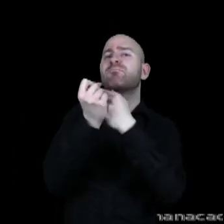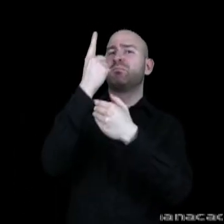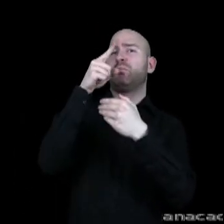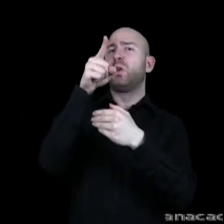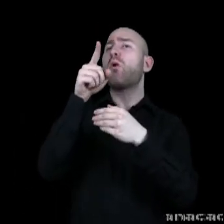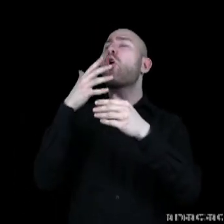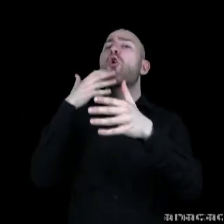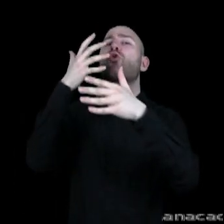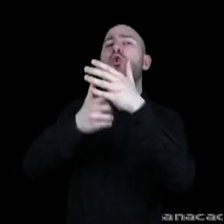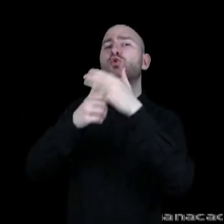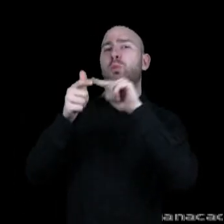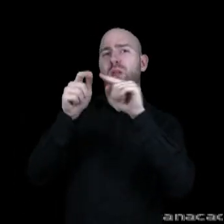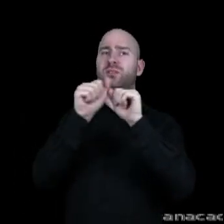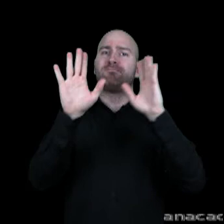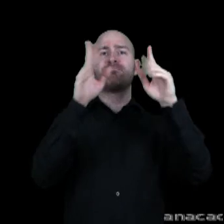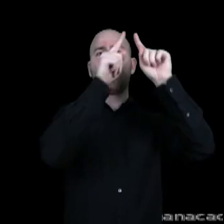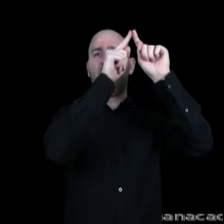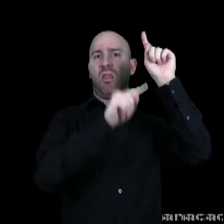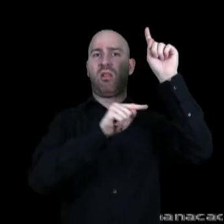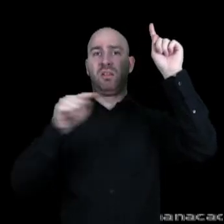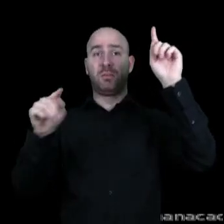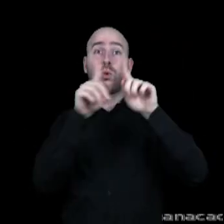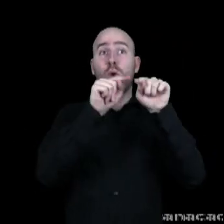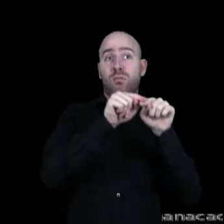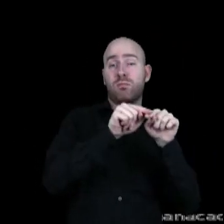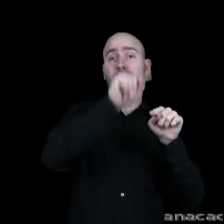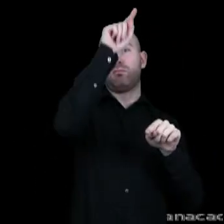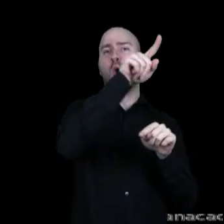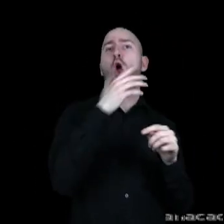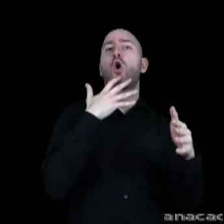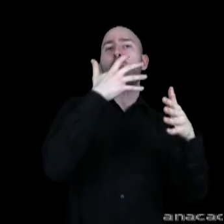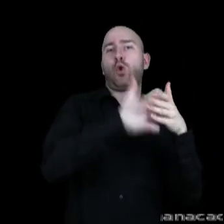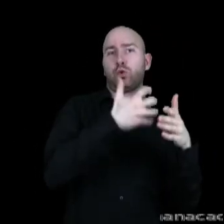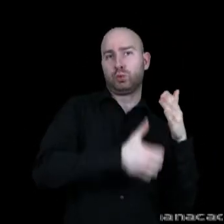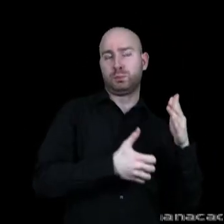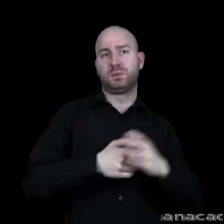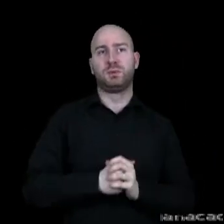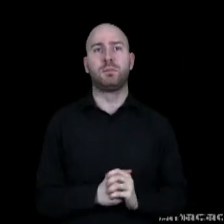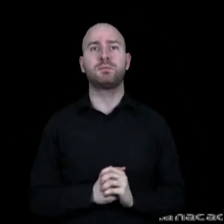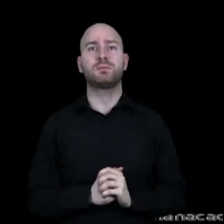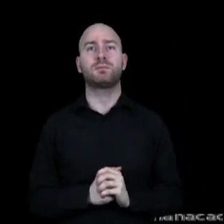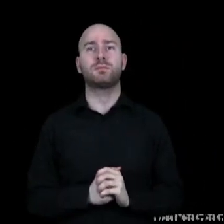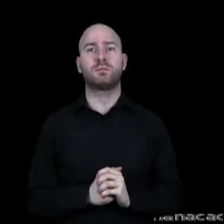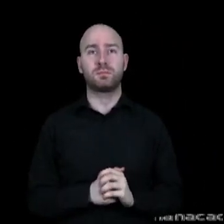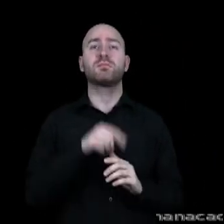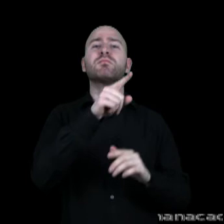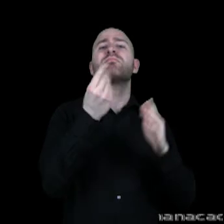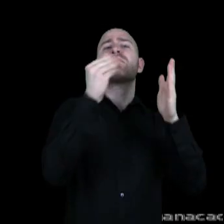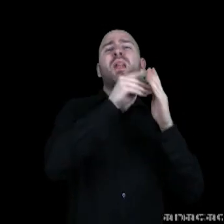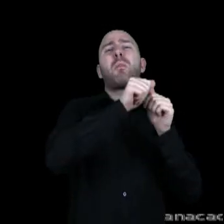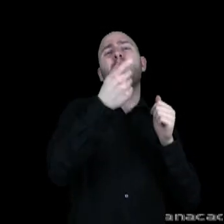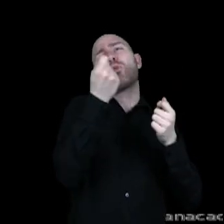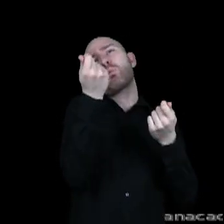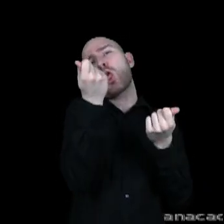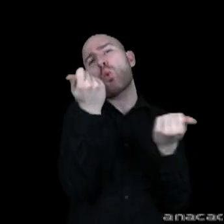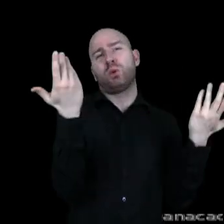Wymyślona przez nas funkcja konsumpcji przypadkiem jest liniowa. Tutaj, na osi pionowej, jest konsumpcja.